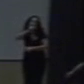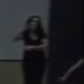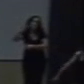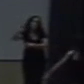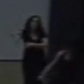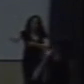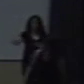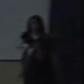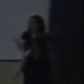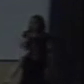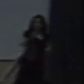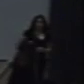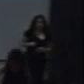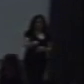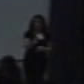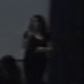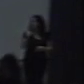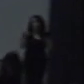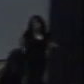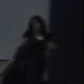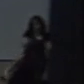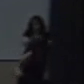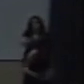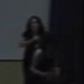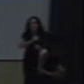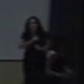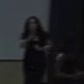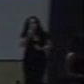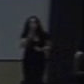Jordi. No, sí, això de per les al·lusions dels flipats del Twitter.